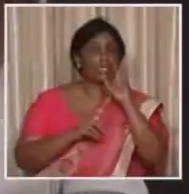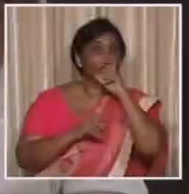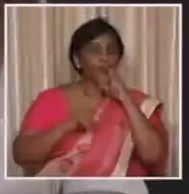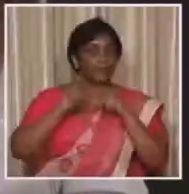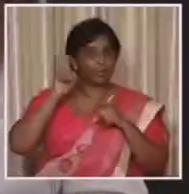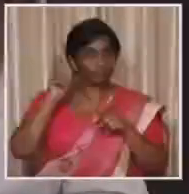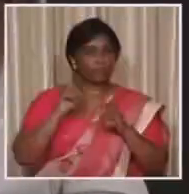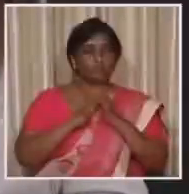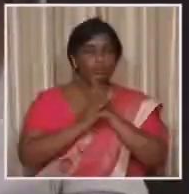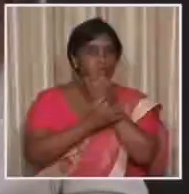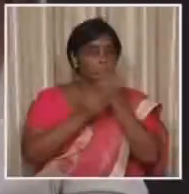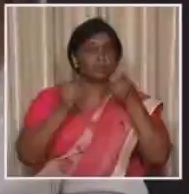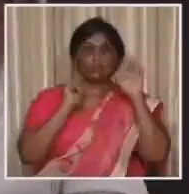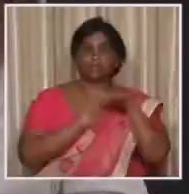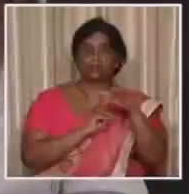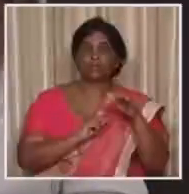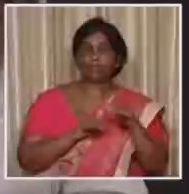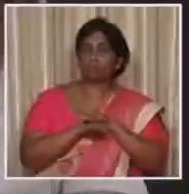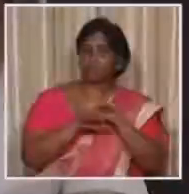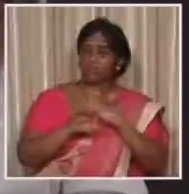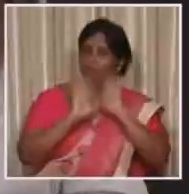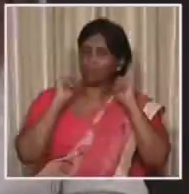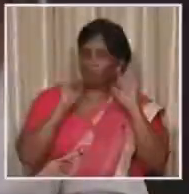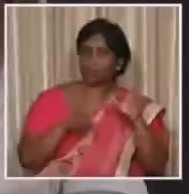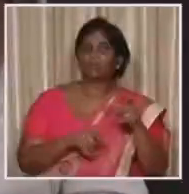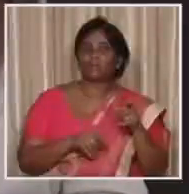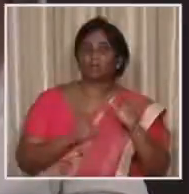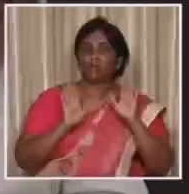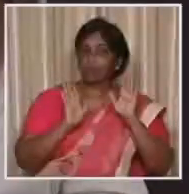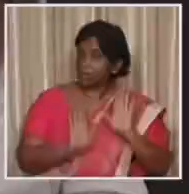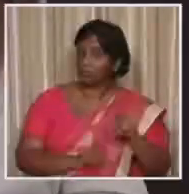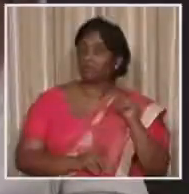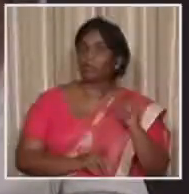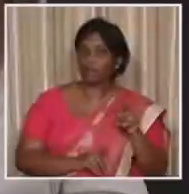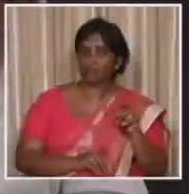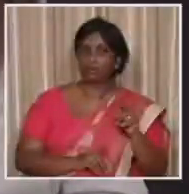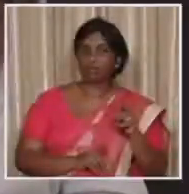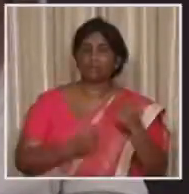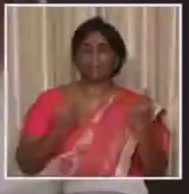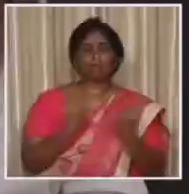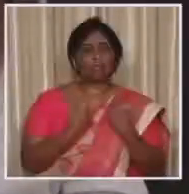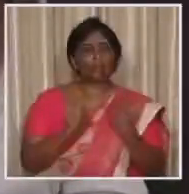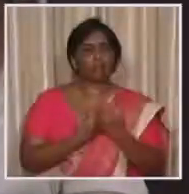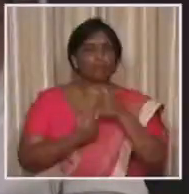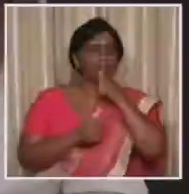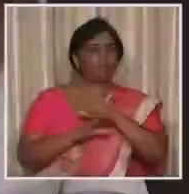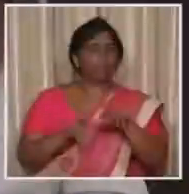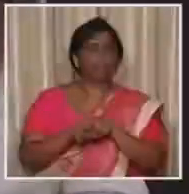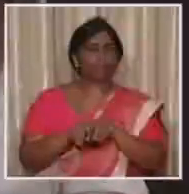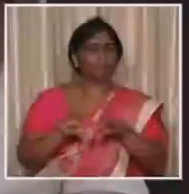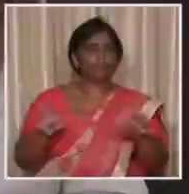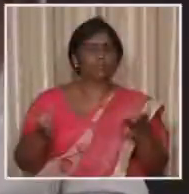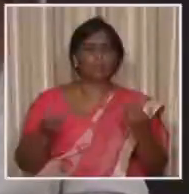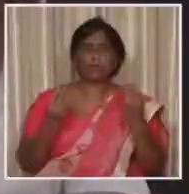කිලිනොච්චේ තියෙන තාමත්ම ලස්සන ක්‍රීඩාංගනයක්, ස්විමින් පූල් ඔක්කොම හදලා. හැබැයි ඒකේ දැන් ඇල්ගිත් ගිහිල්ලා පූල් එක ගන්න දේකුත් නැති.